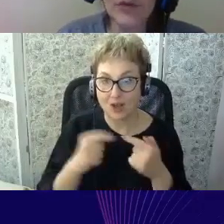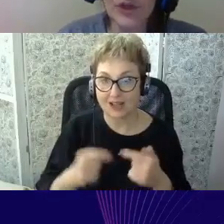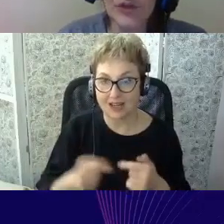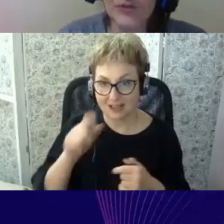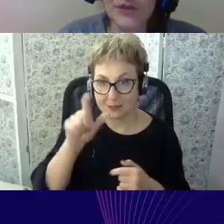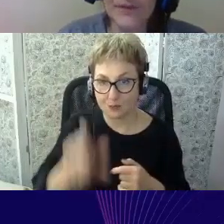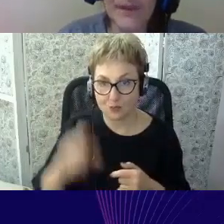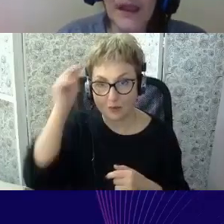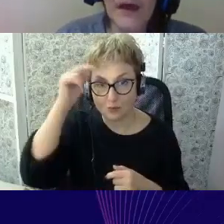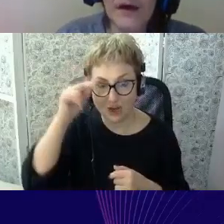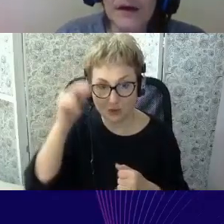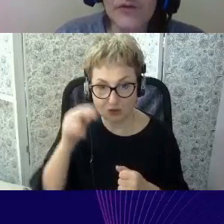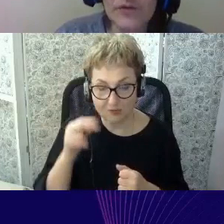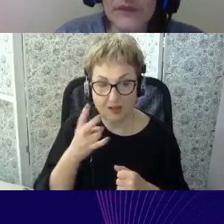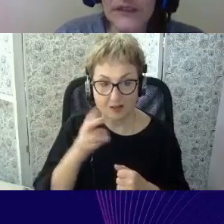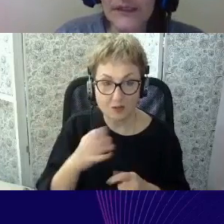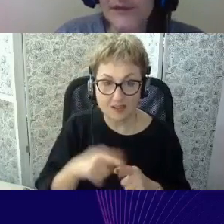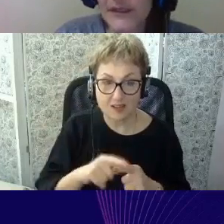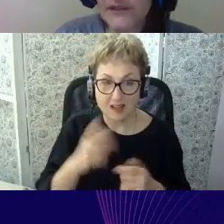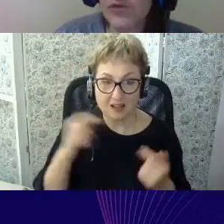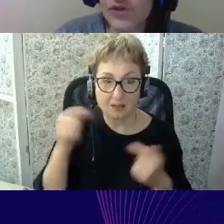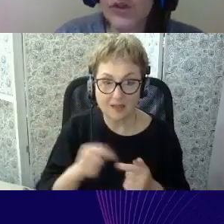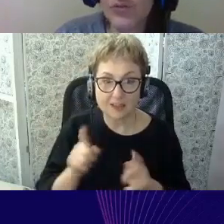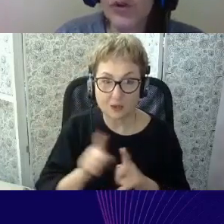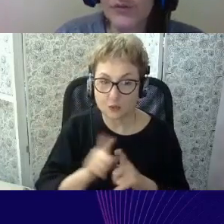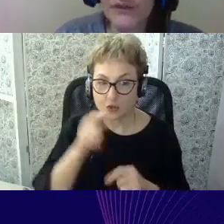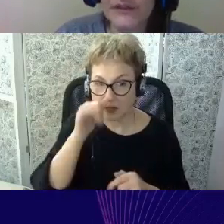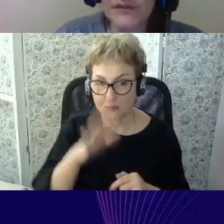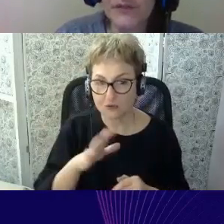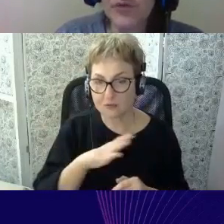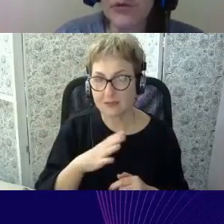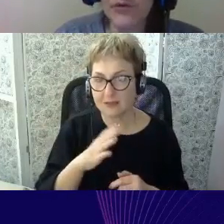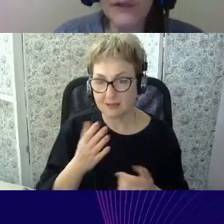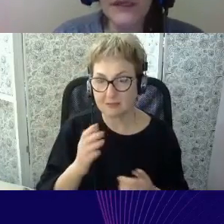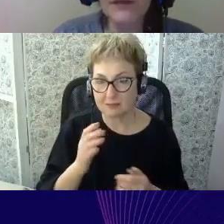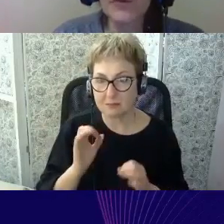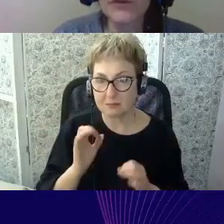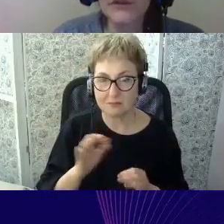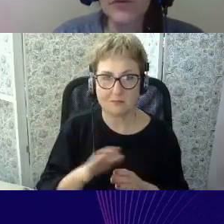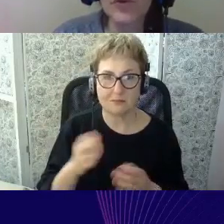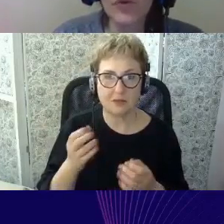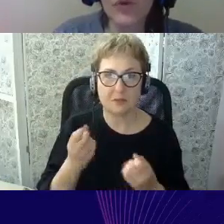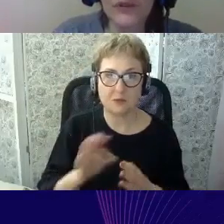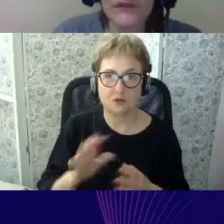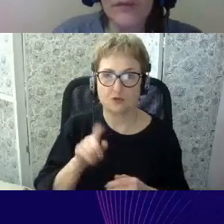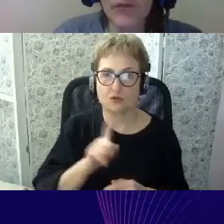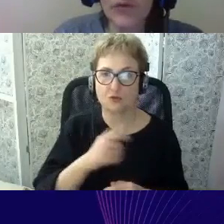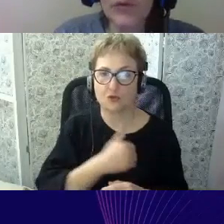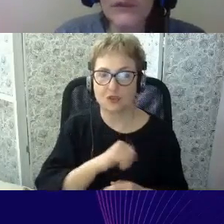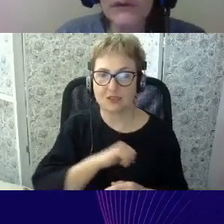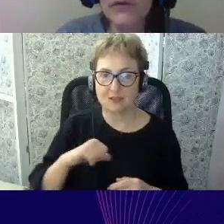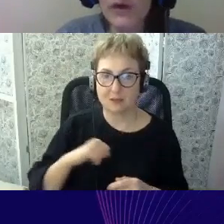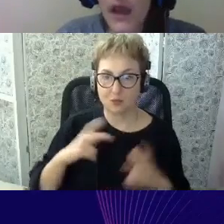конкретному обучающемуся. Но эта адаптация тоже не может быть безусловной, да, не просто то, что хочется